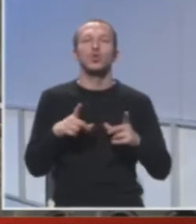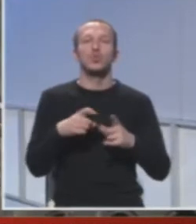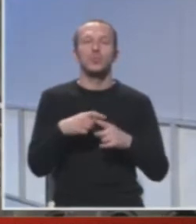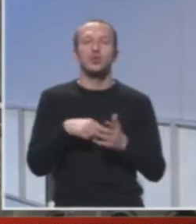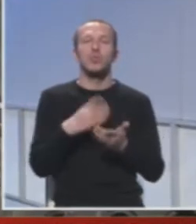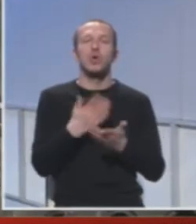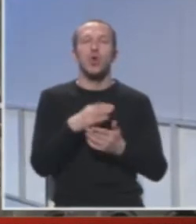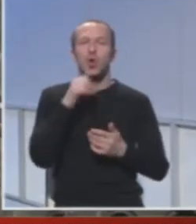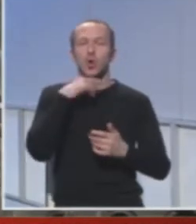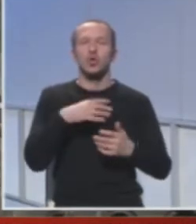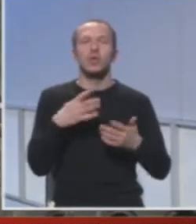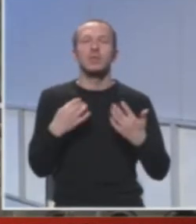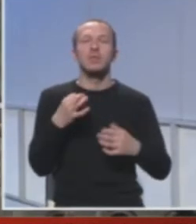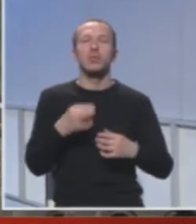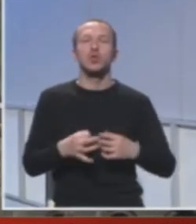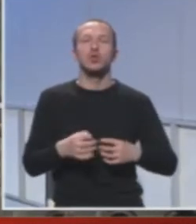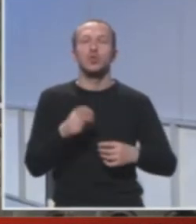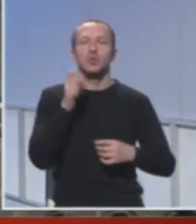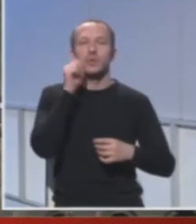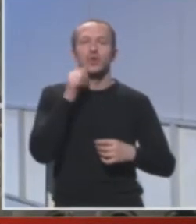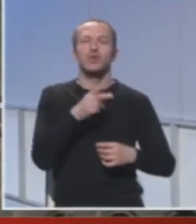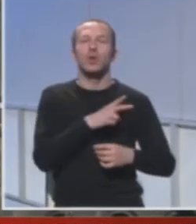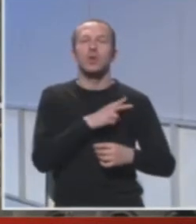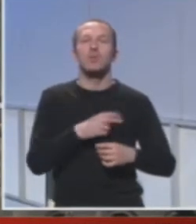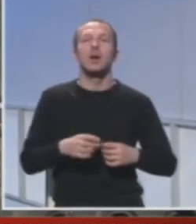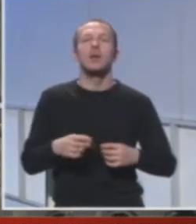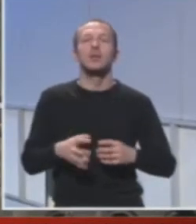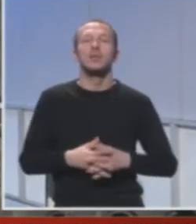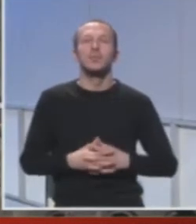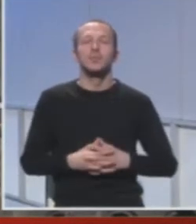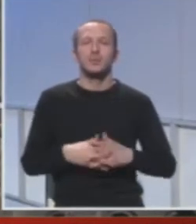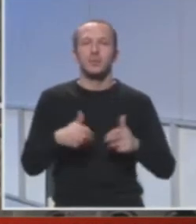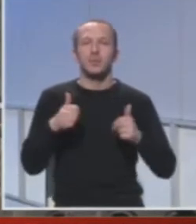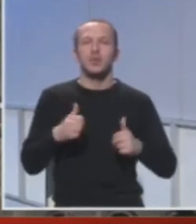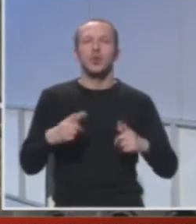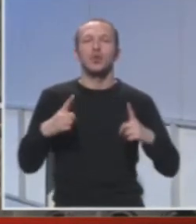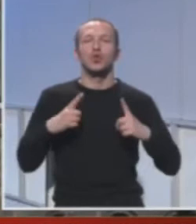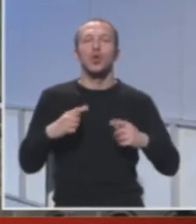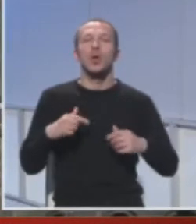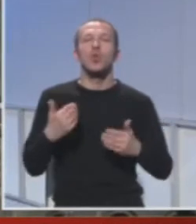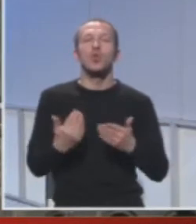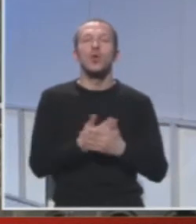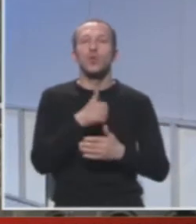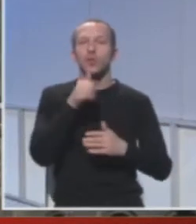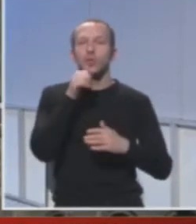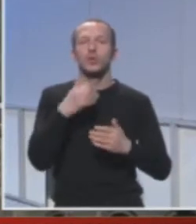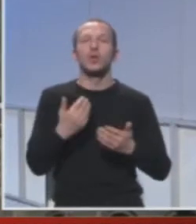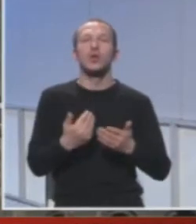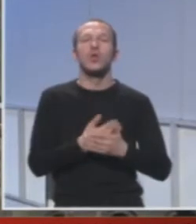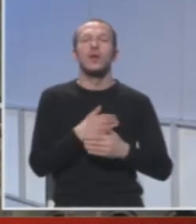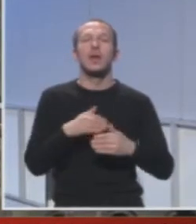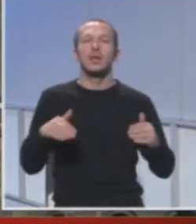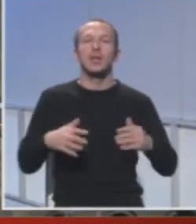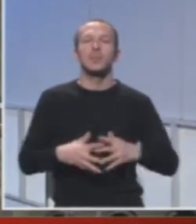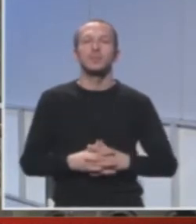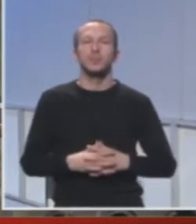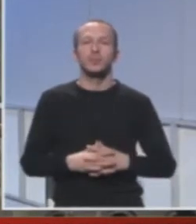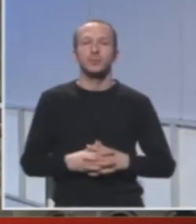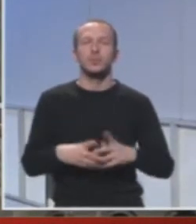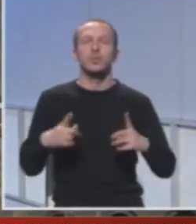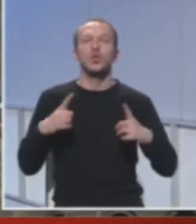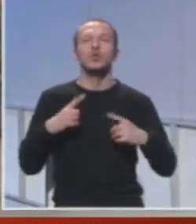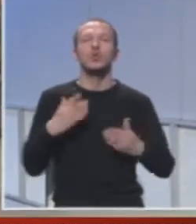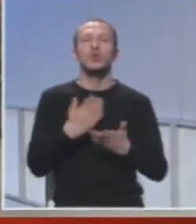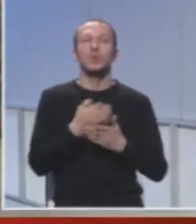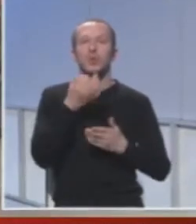loše i 90% stanovništva imalo sopstvene bunare. Sad očekujemo od ovog novog vodovoda, nove ove linije, očekujemo